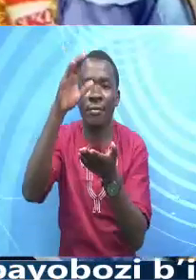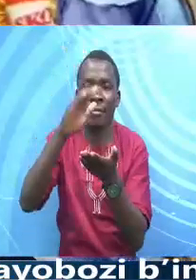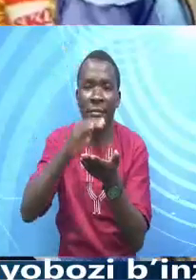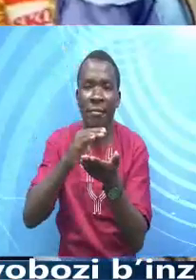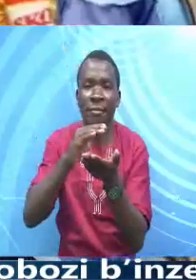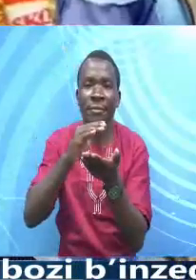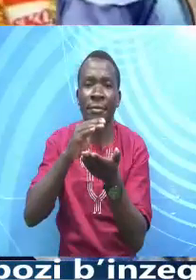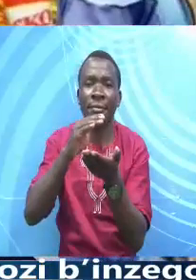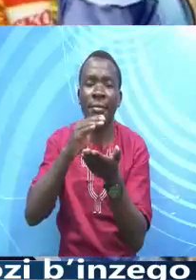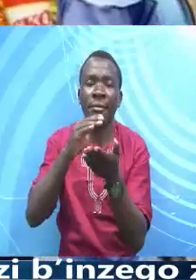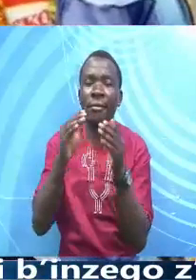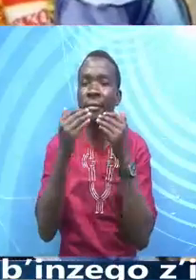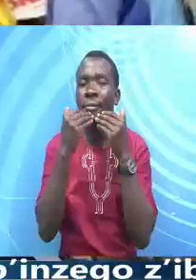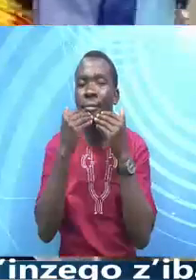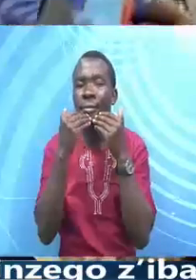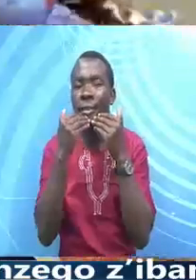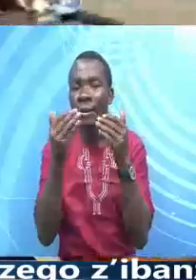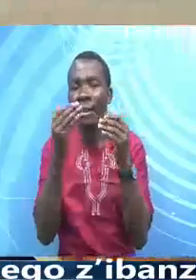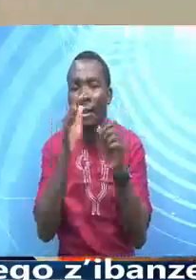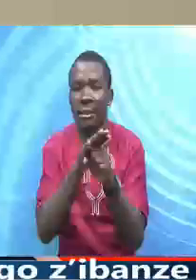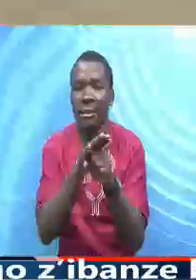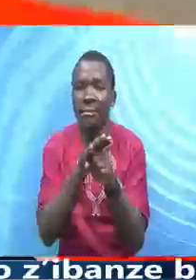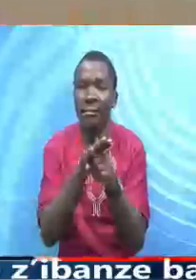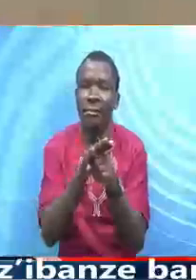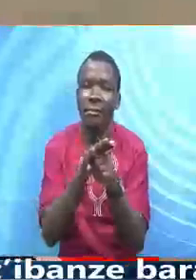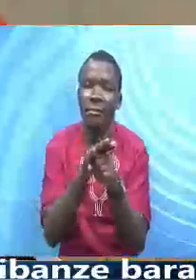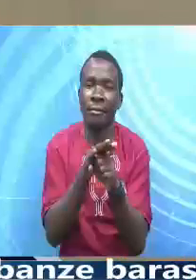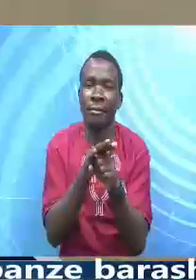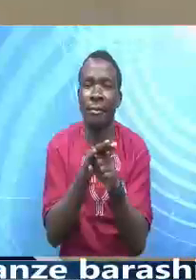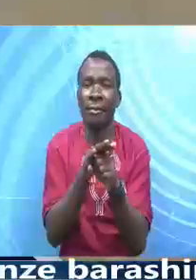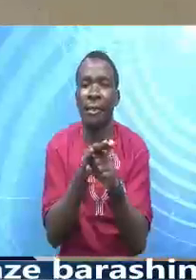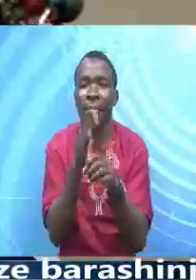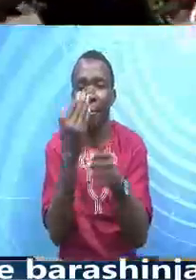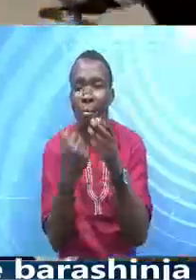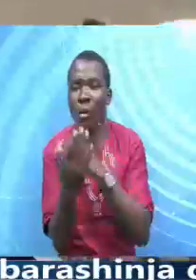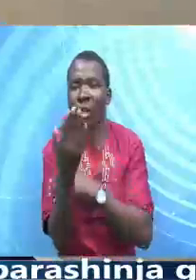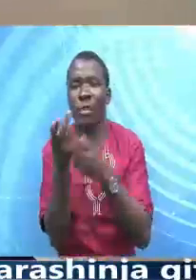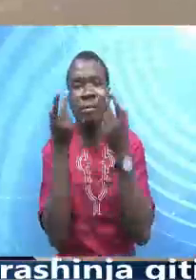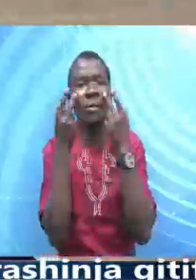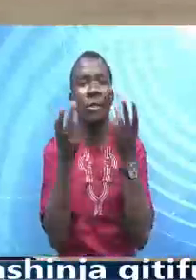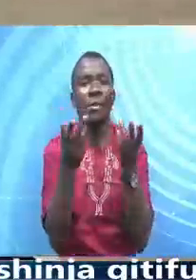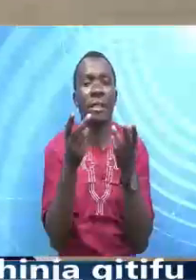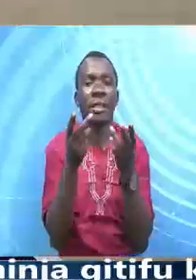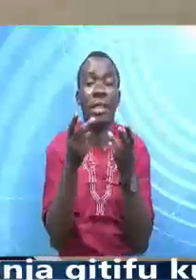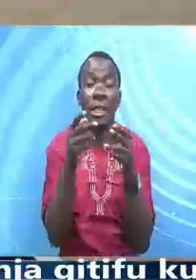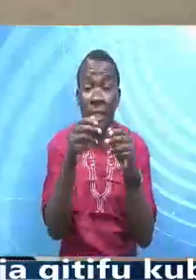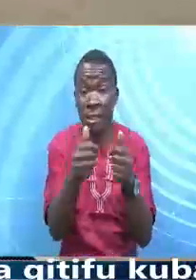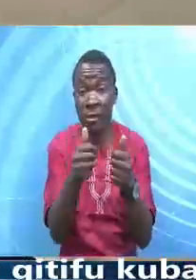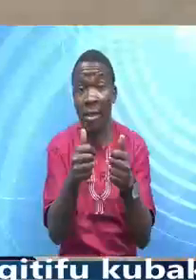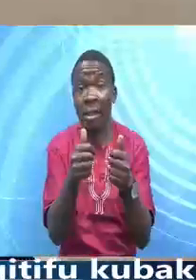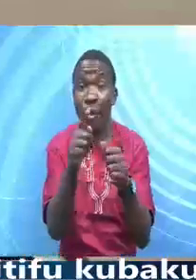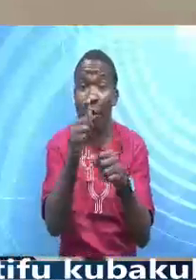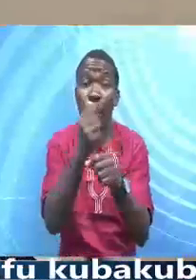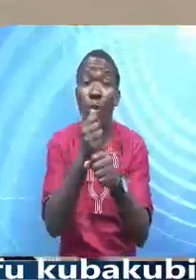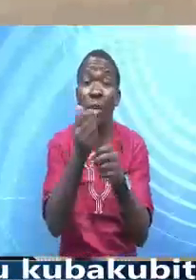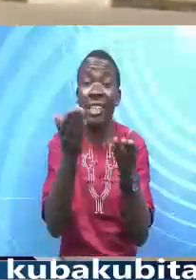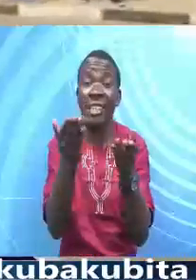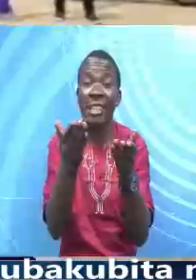Sawa, urakoze cyane. Usore, mwaramutse mute mwebwe? Ni sawa ni sawa. Wewe ukora ibijyanye